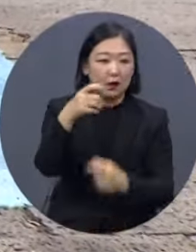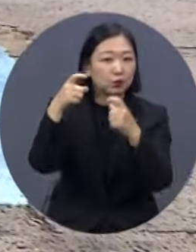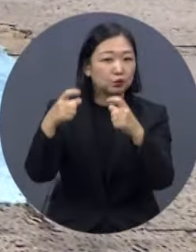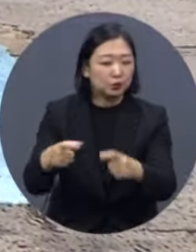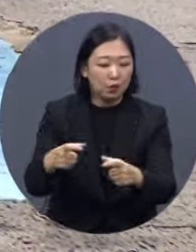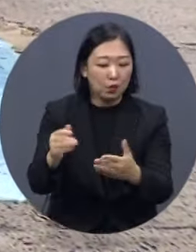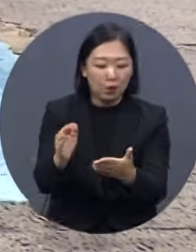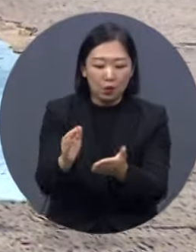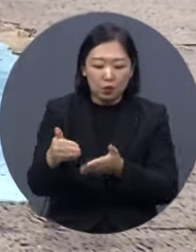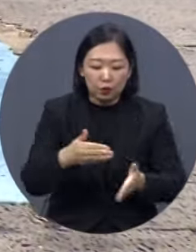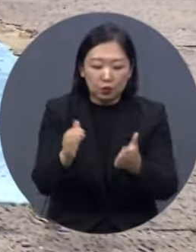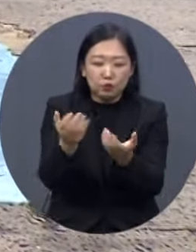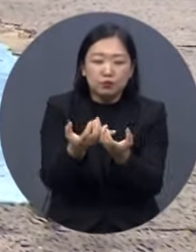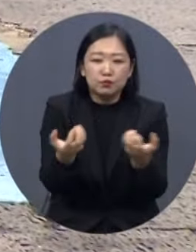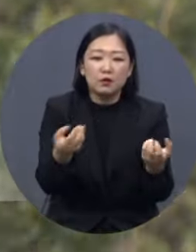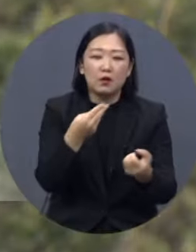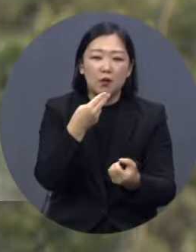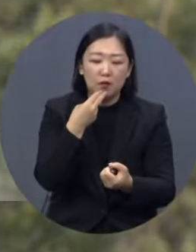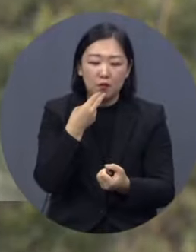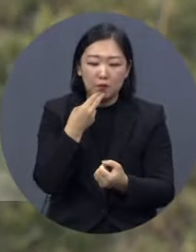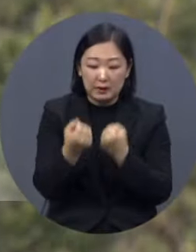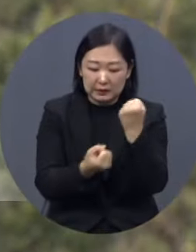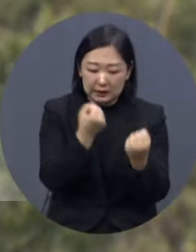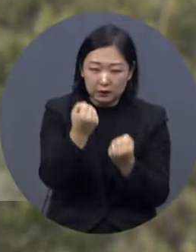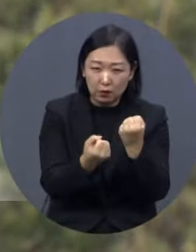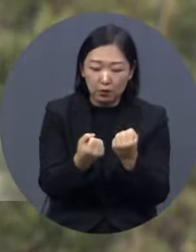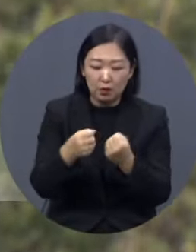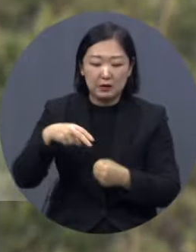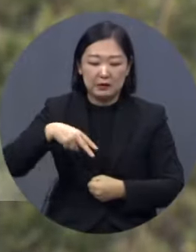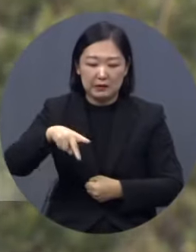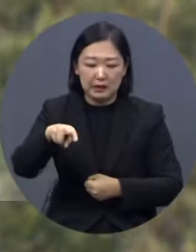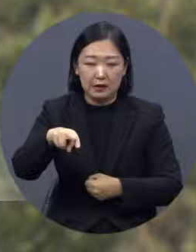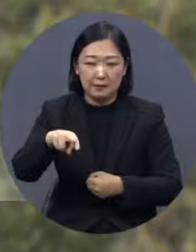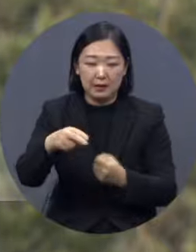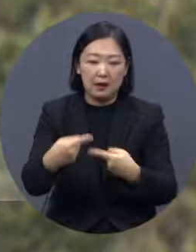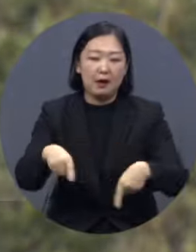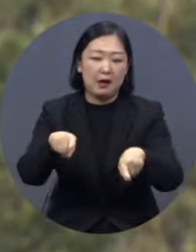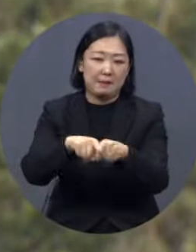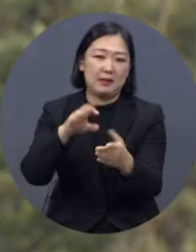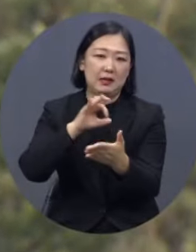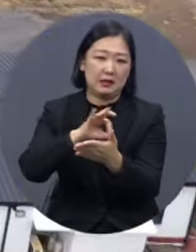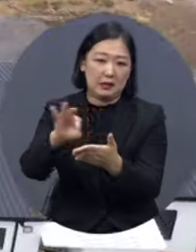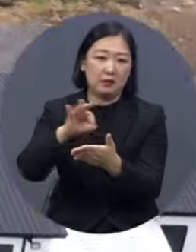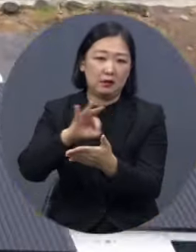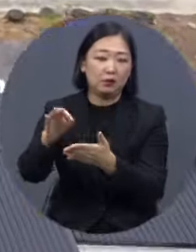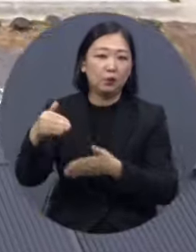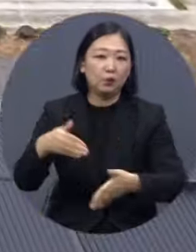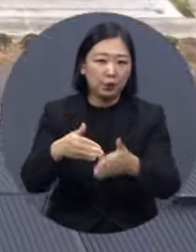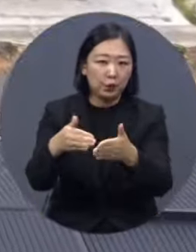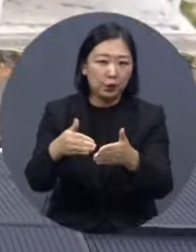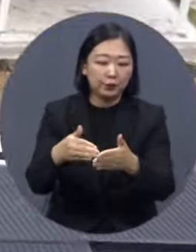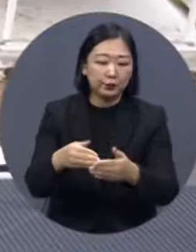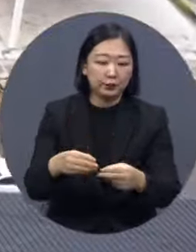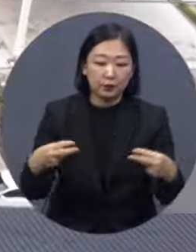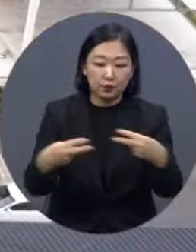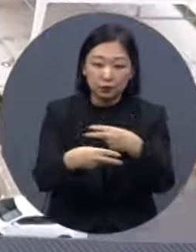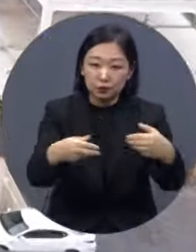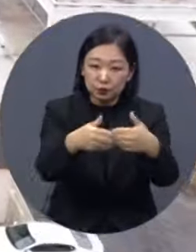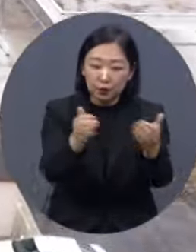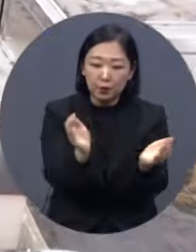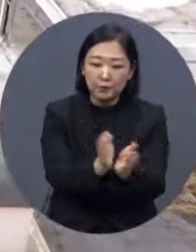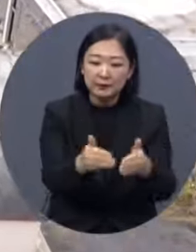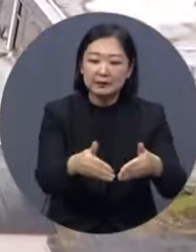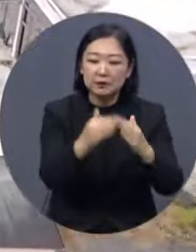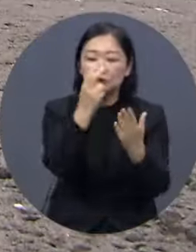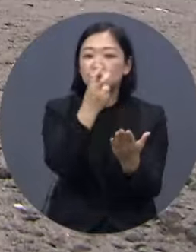분리 없이 자전거와 보행자가 함께 사용할 수 있는 비분리 겸용 도로입니다. 국토부의 자전거 도로